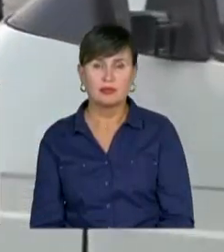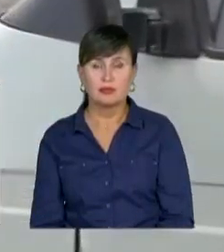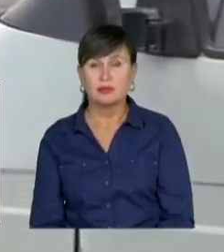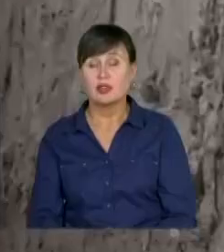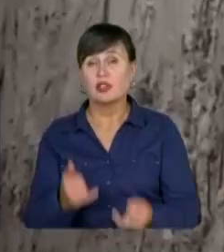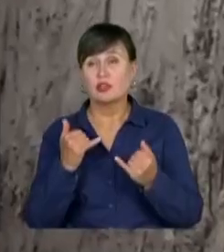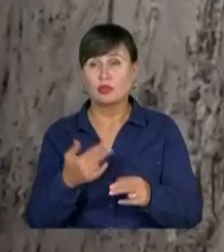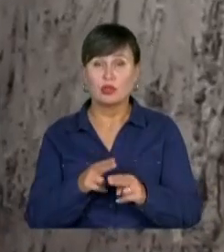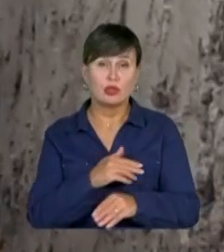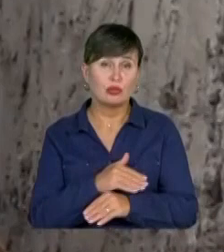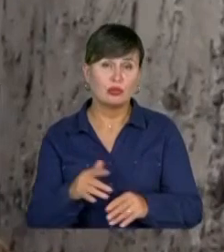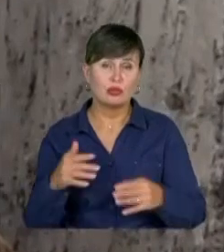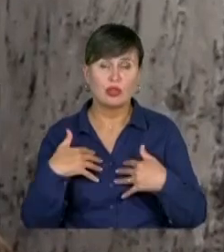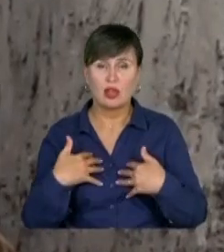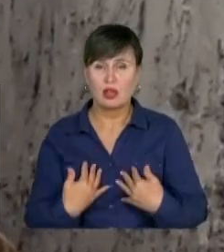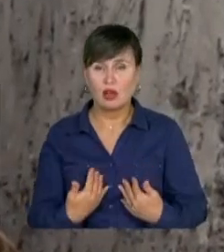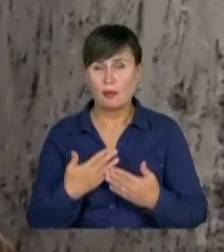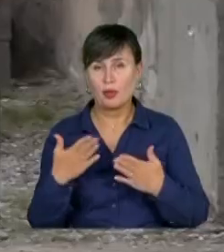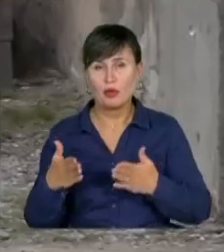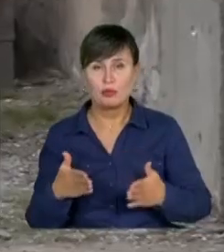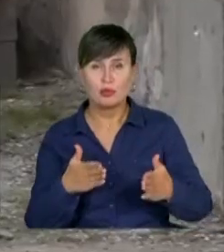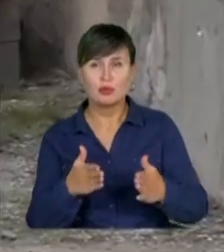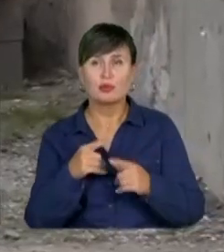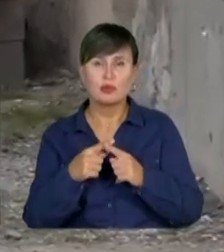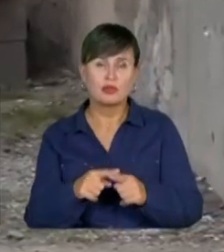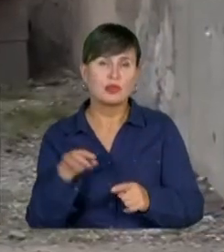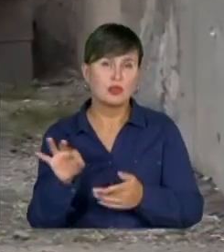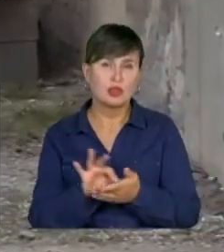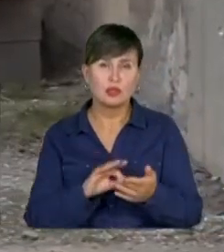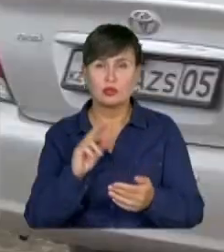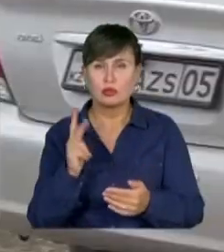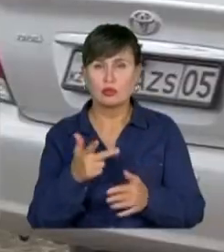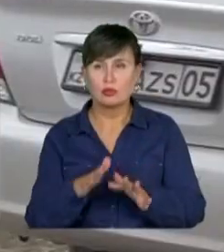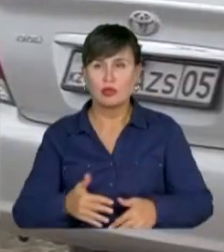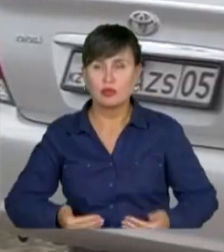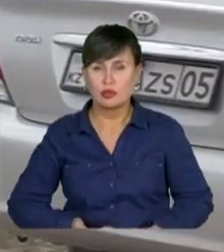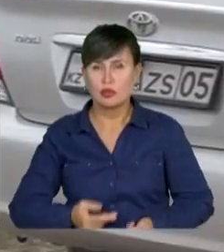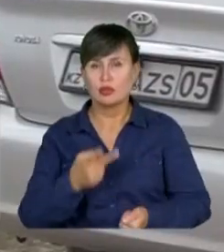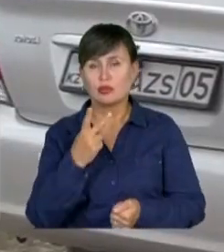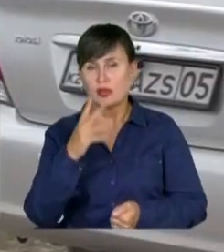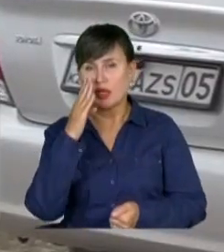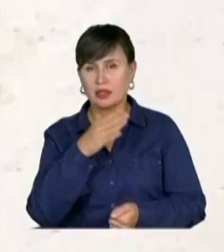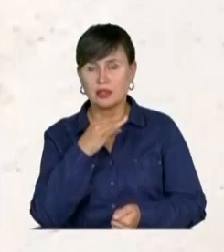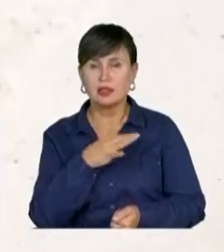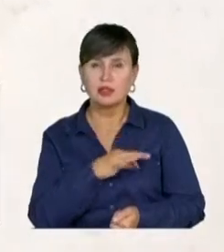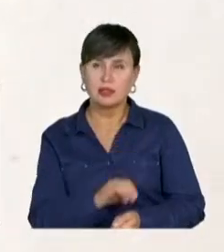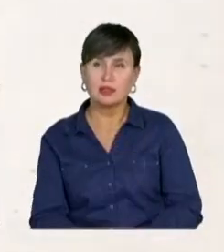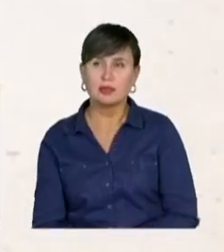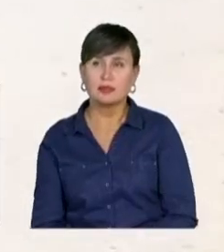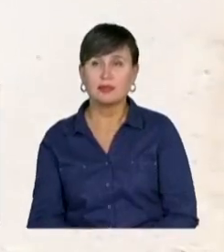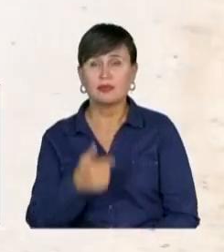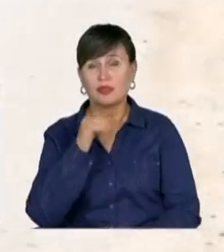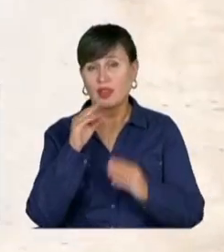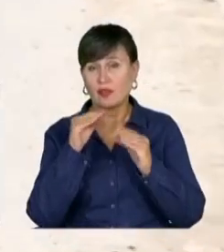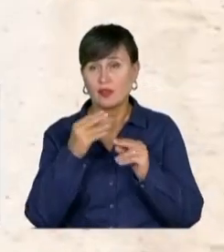Сегодня на этой улице траур. Последний путь провожая сразу трех местных жителей. Двое из них – отец с сыном. Вчера вечером у